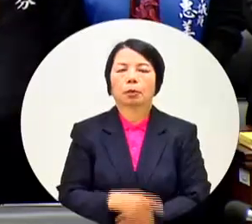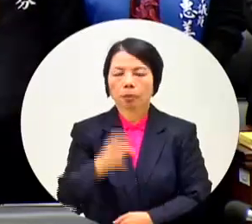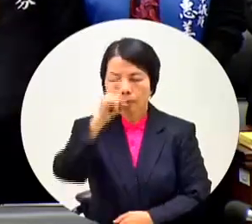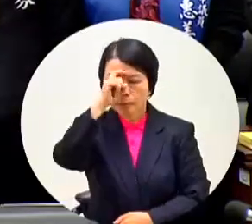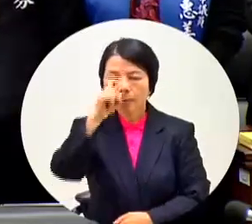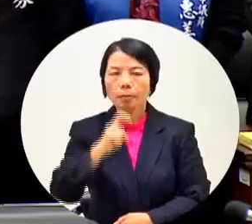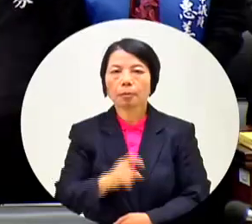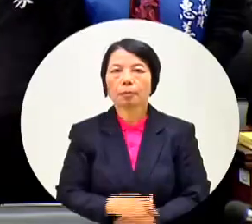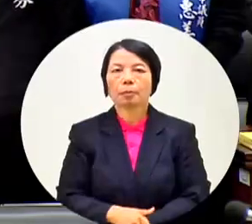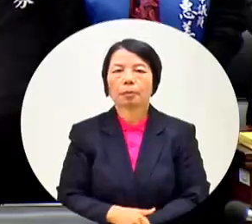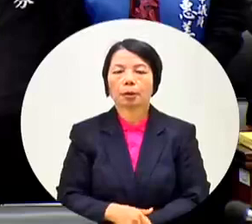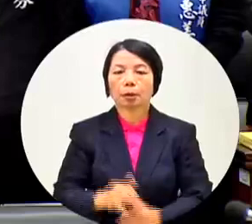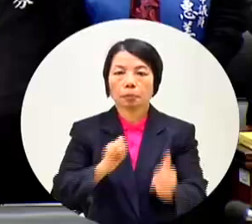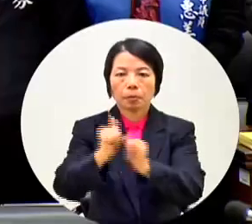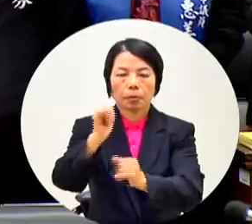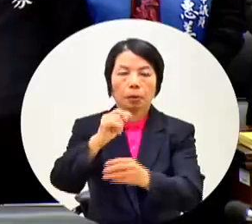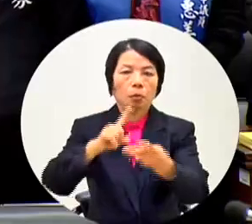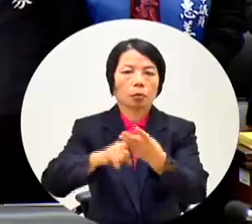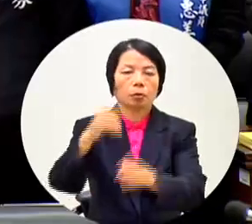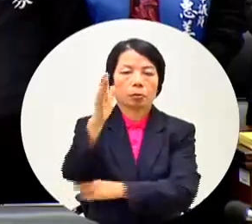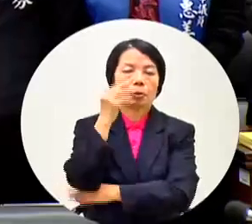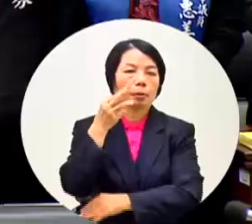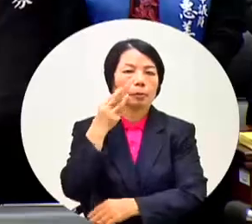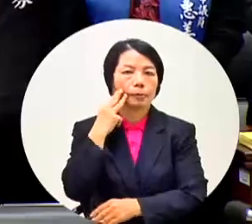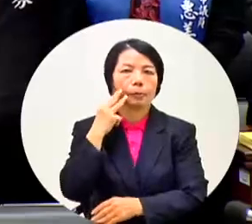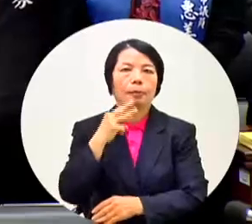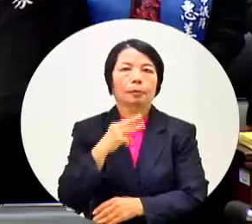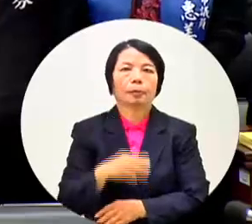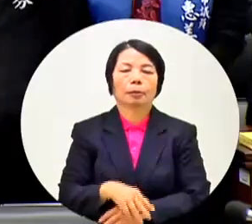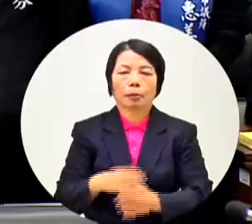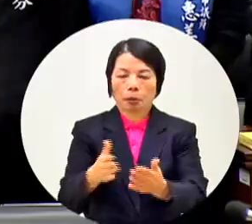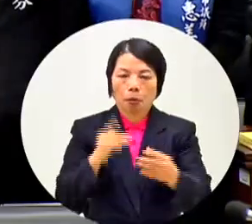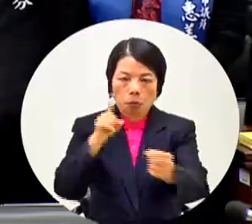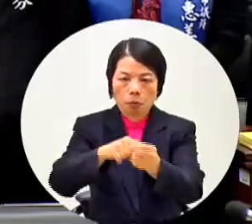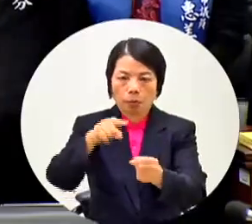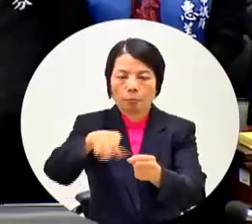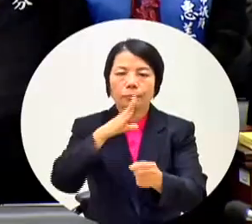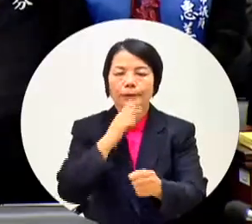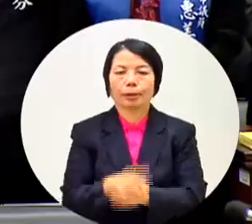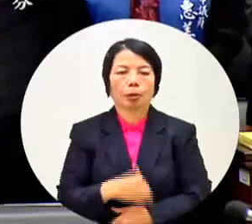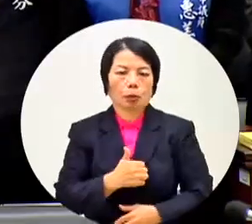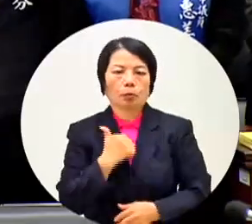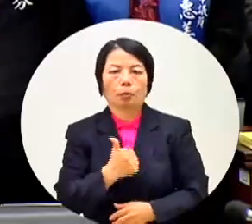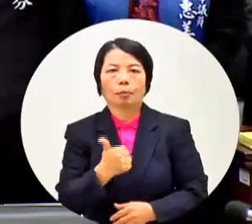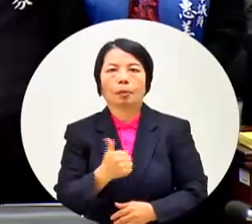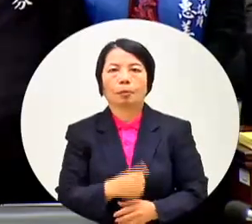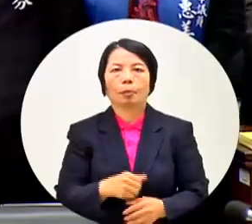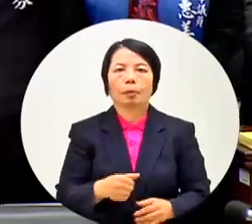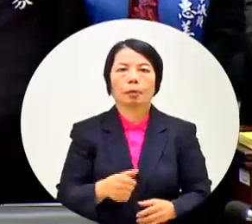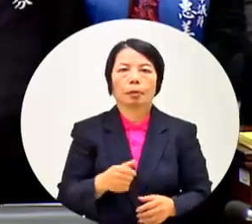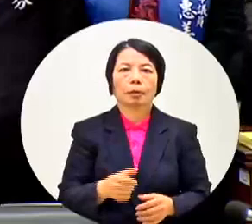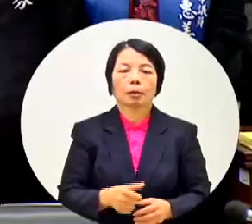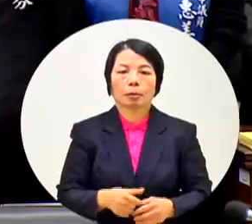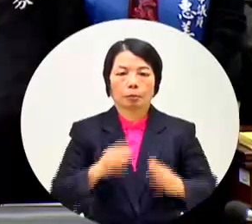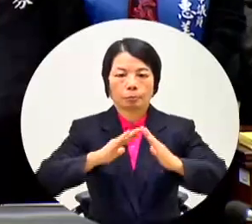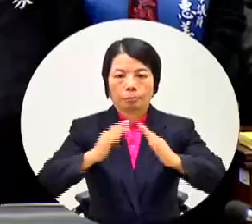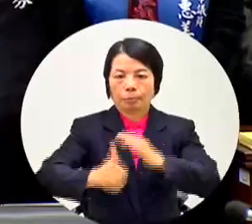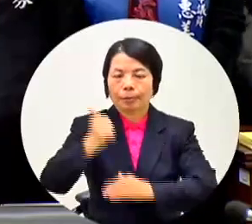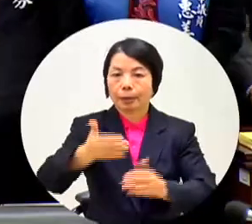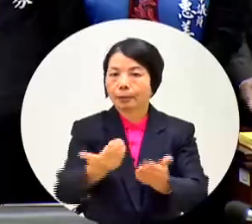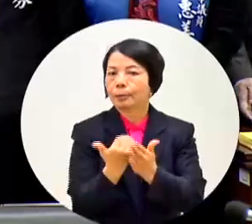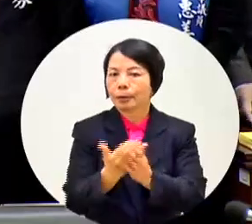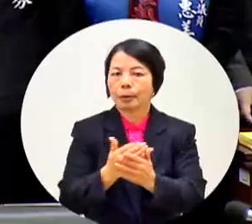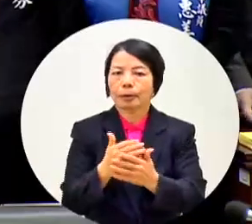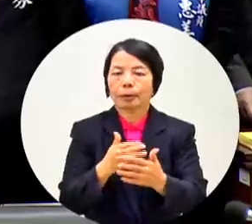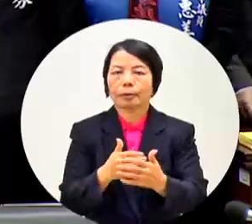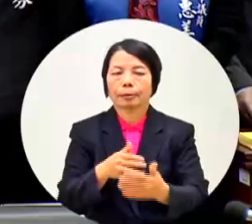向就是朝一个良性的，从刚刚市长的发言，一所有的工作一肩扛，我也看到了市